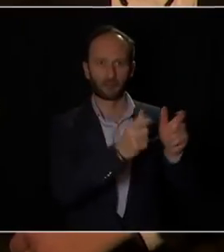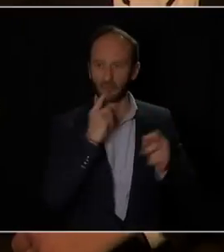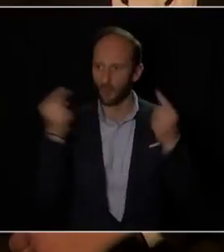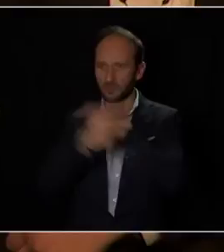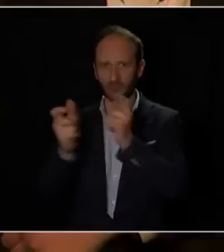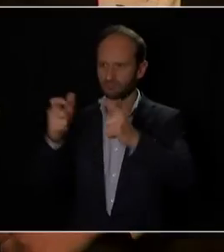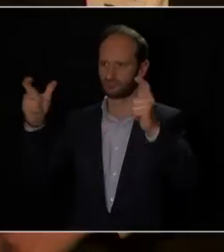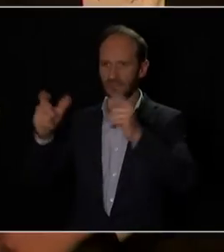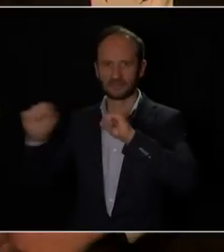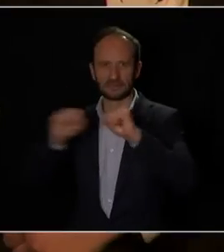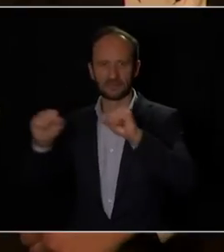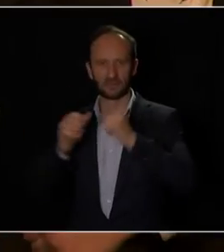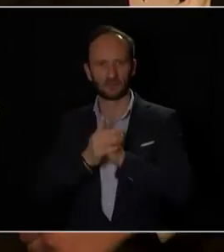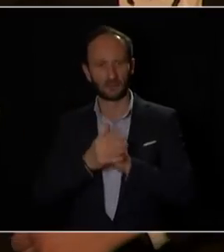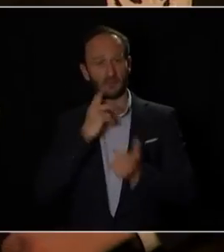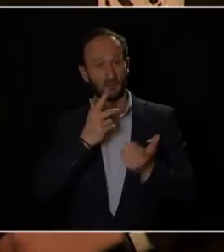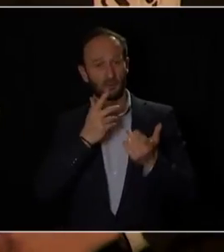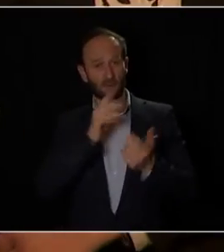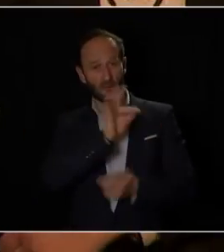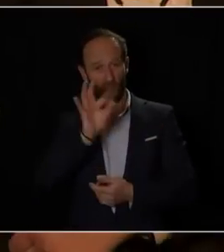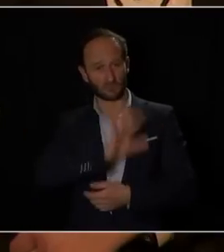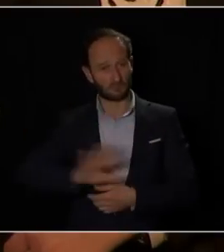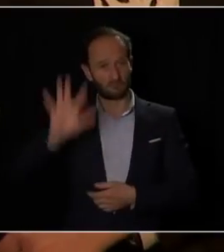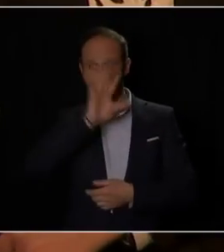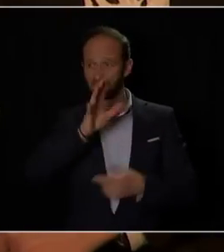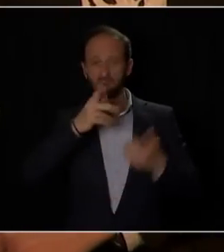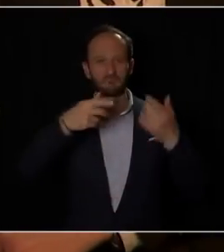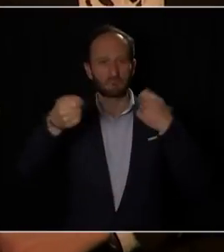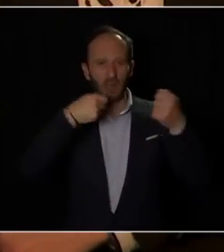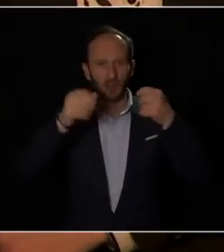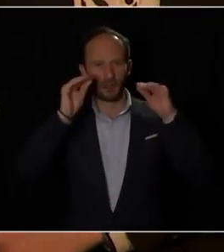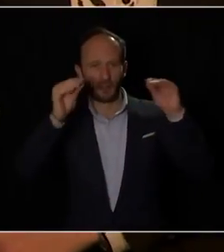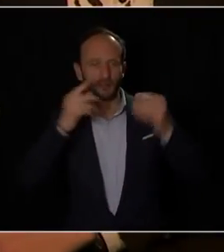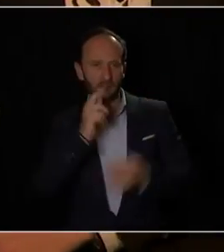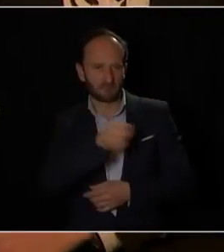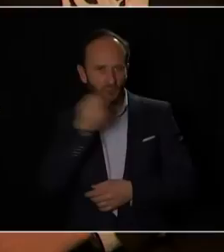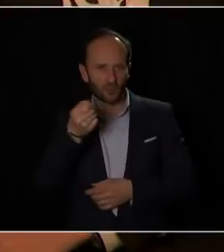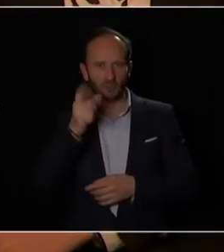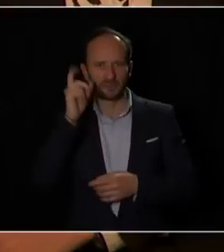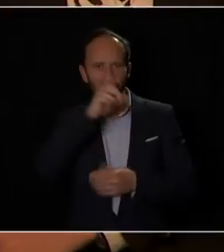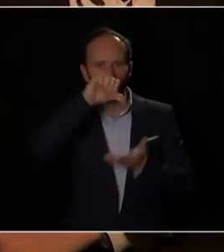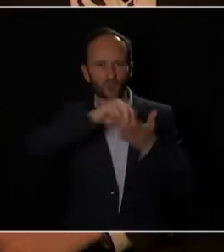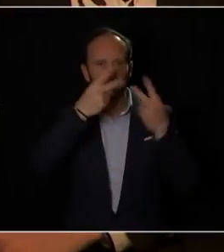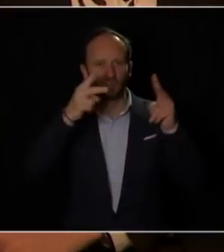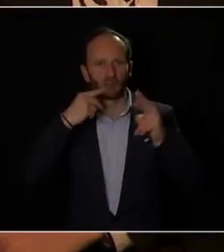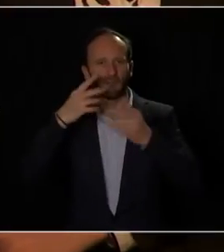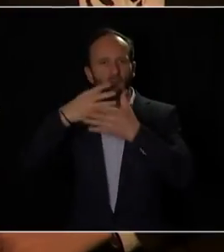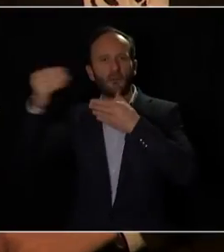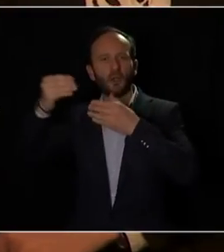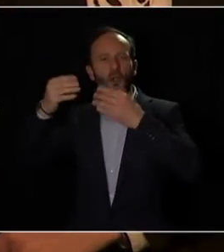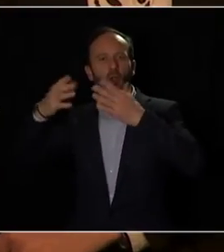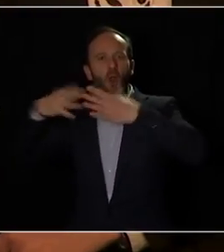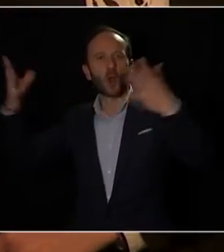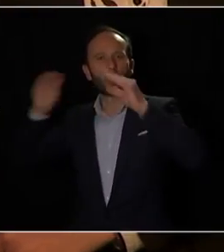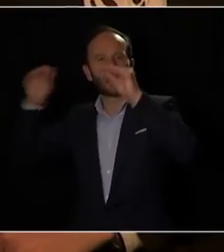la France, des difficultés. Elles sont liées à la concurrence des grandes surfaces extérieures et d'Internet.